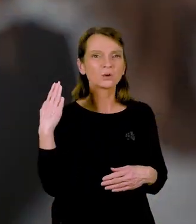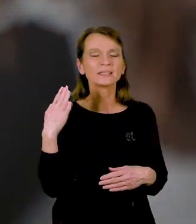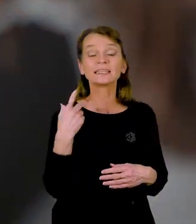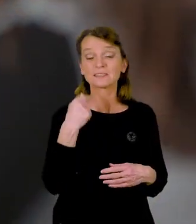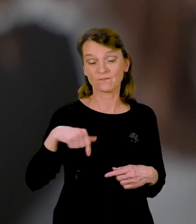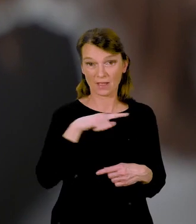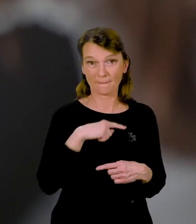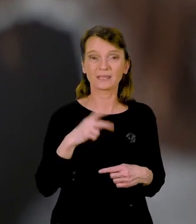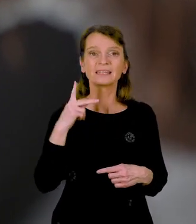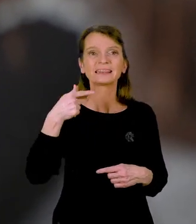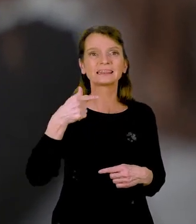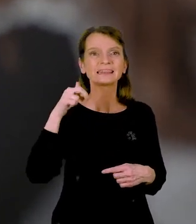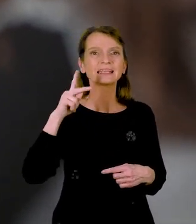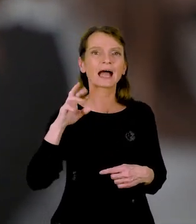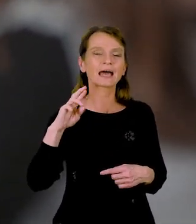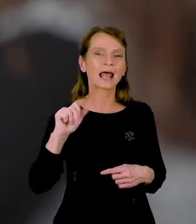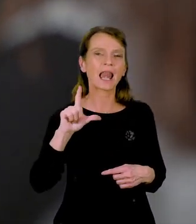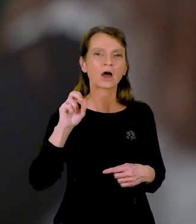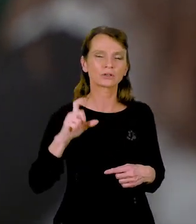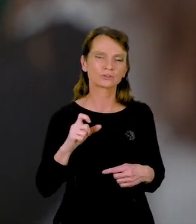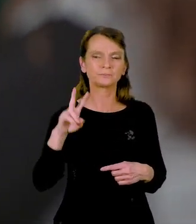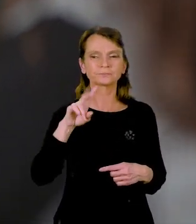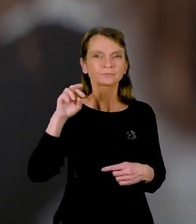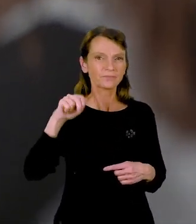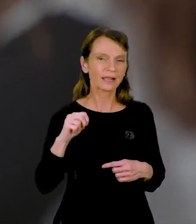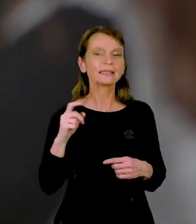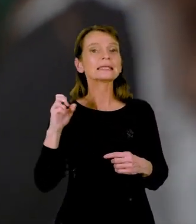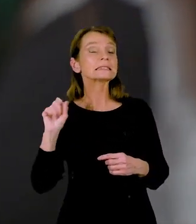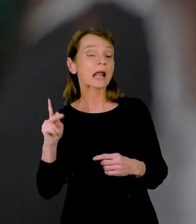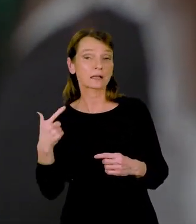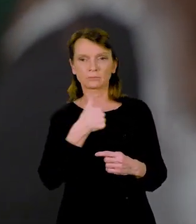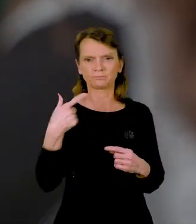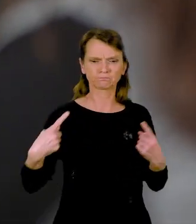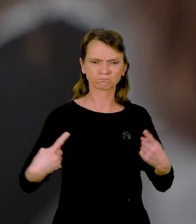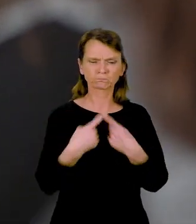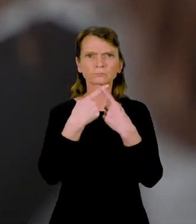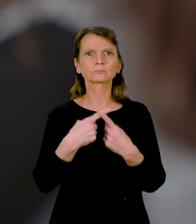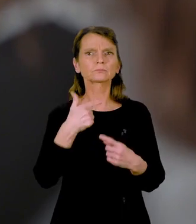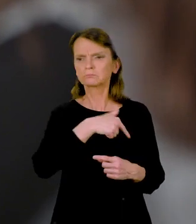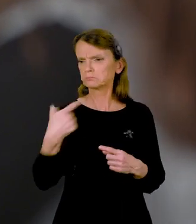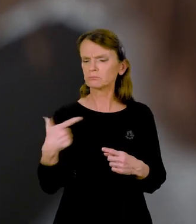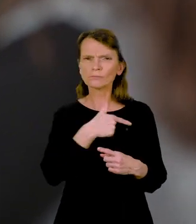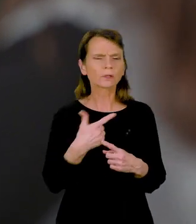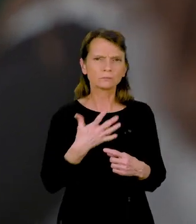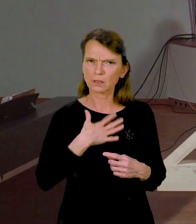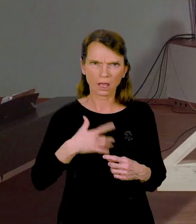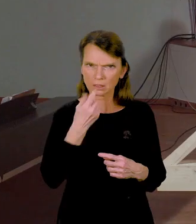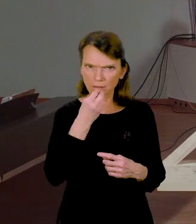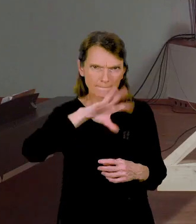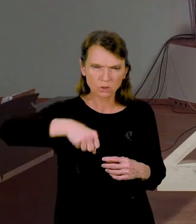Pozdravljeni, z vami sem Tinkara Laurič. Vrana in sraka sta se sprli, druga drugo bi